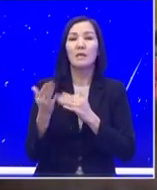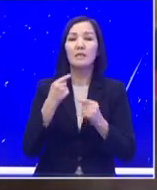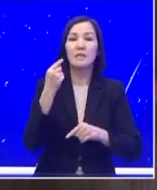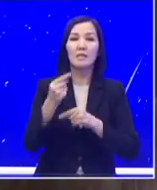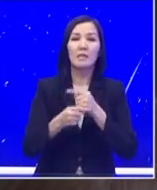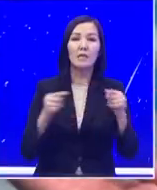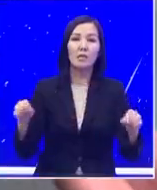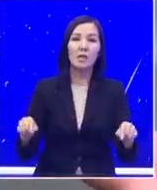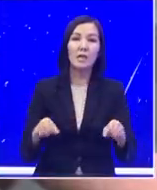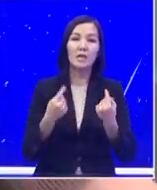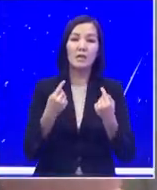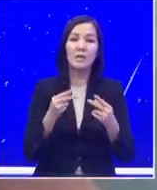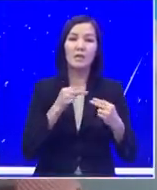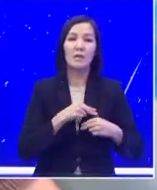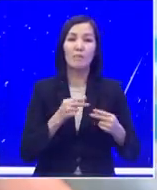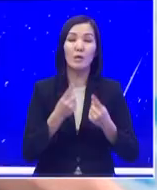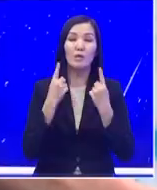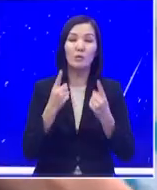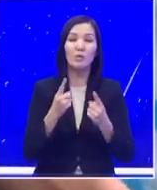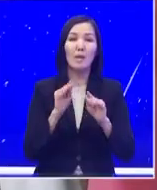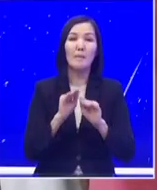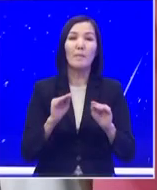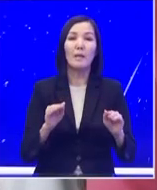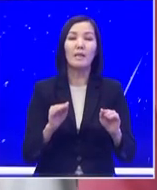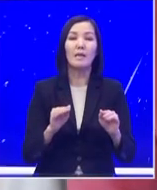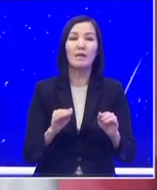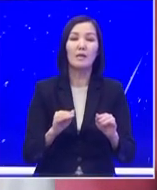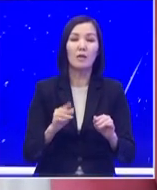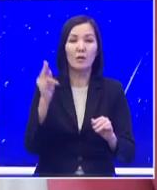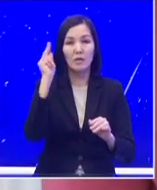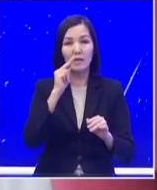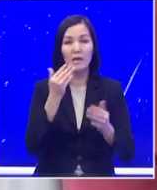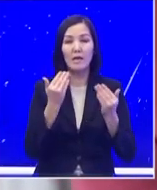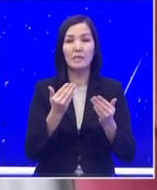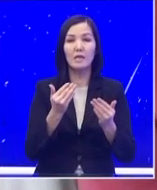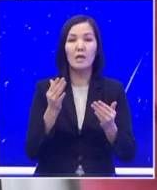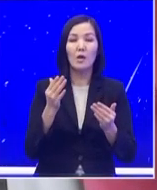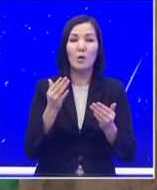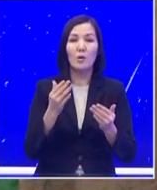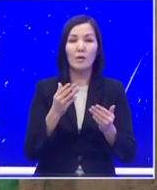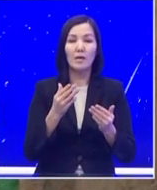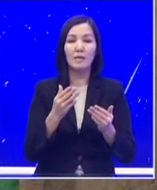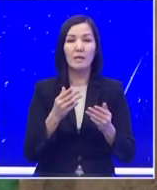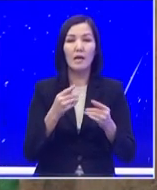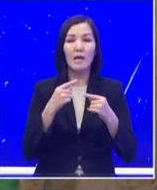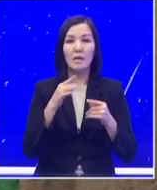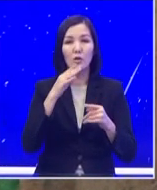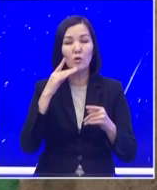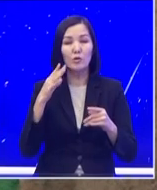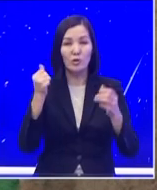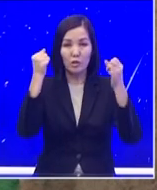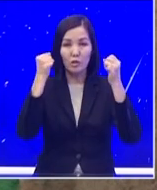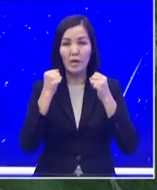Есімованың еңбегі еш кетіп жатқан жоқ. Шебердің шәкірттері ұстаздан алған тәлімдерін тірлікке жаратады. Мәселе, мына бір түрлі түсті бас киімдер